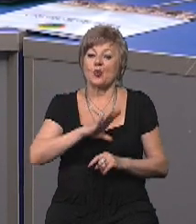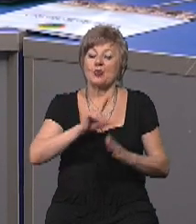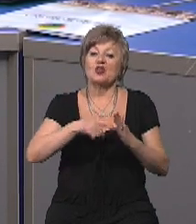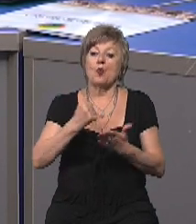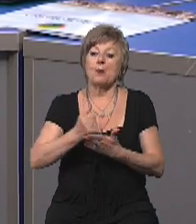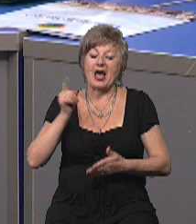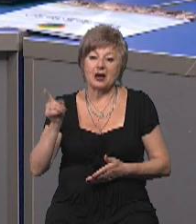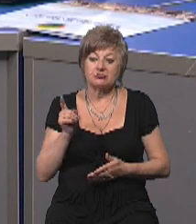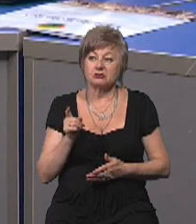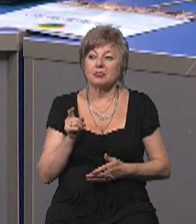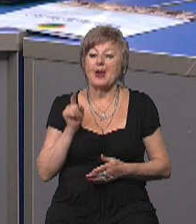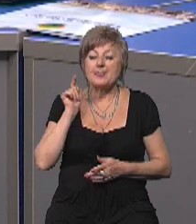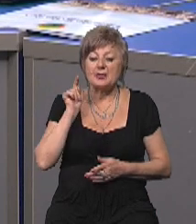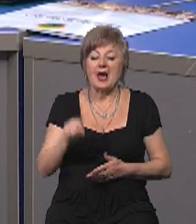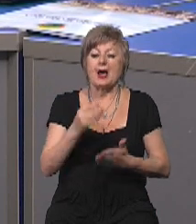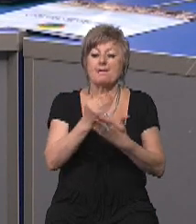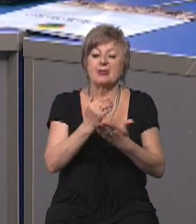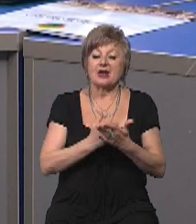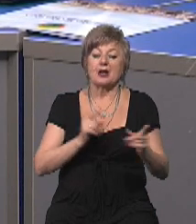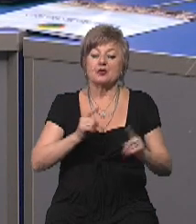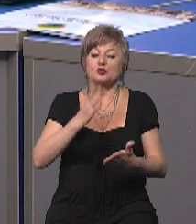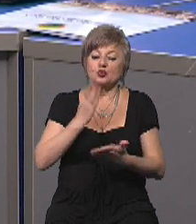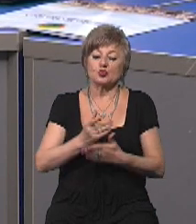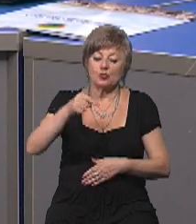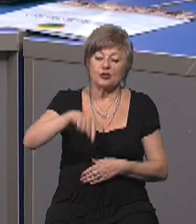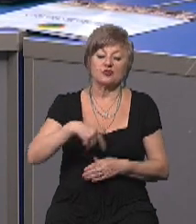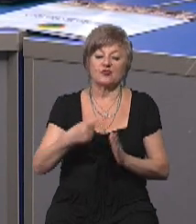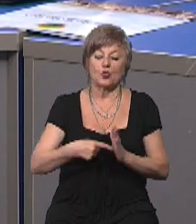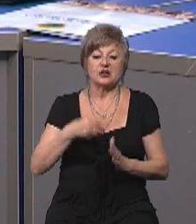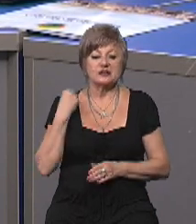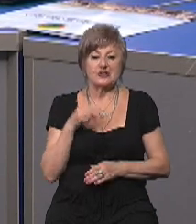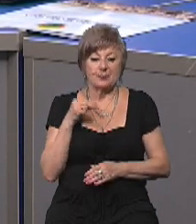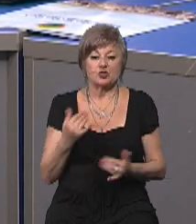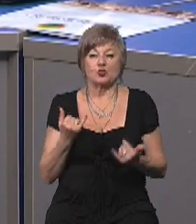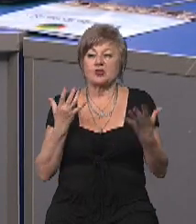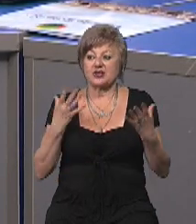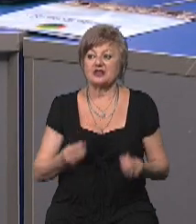он сказал, что та программа, которая существует в городе Запорожье, на сегодняшний